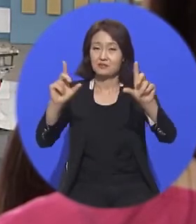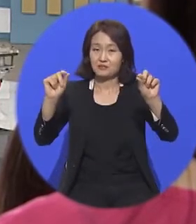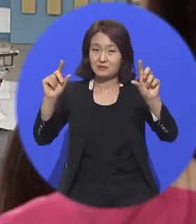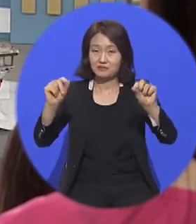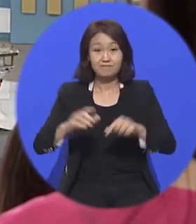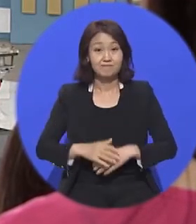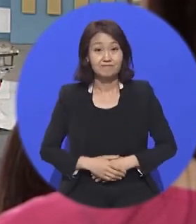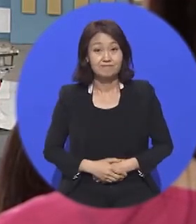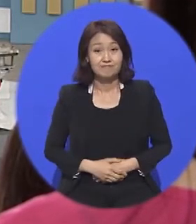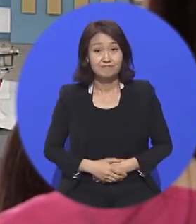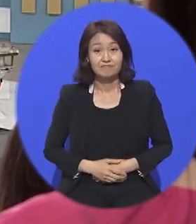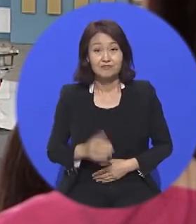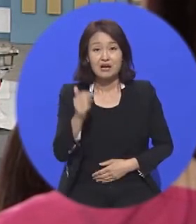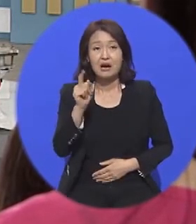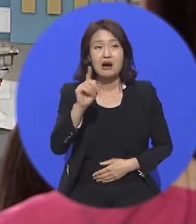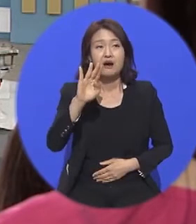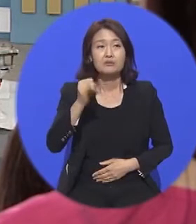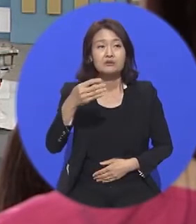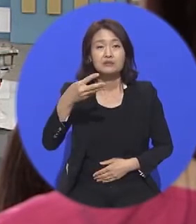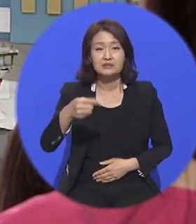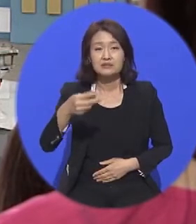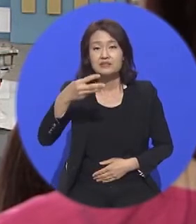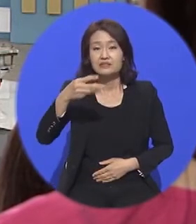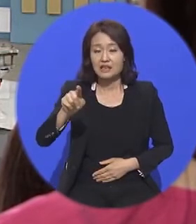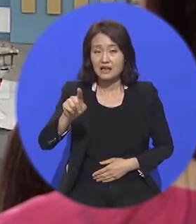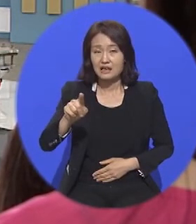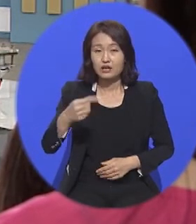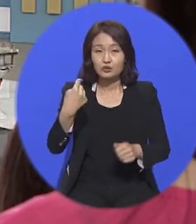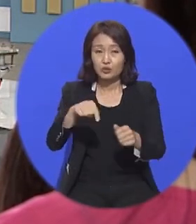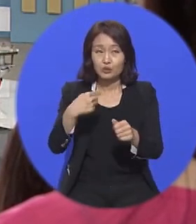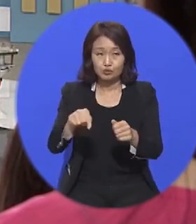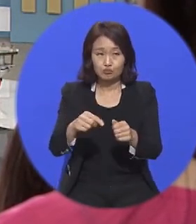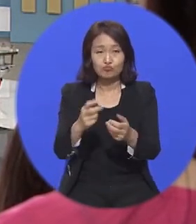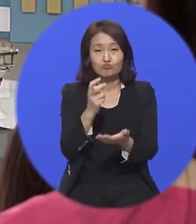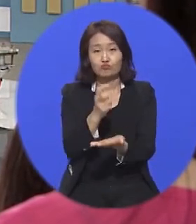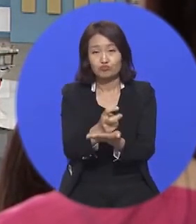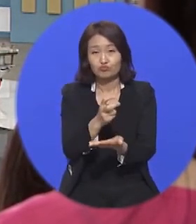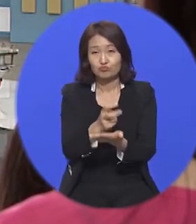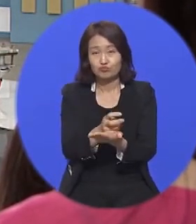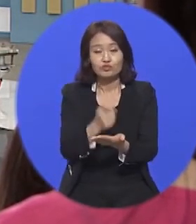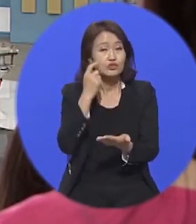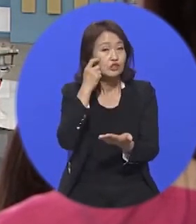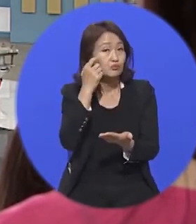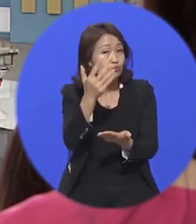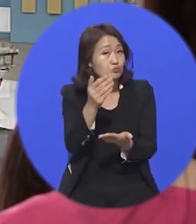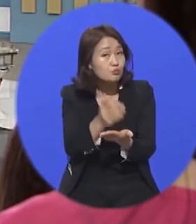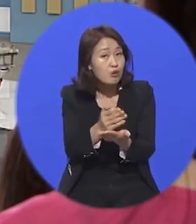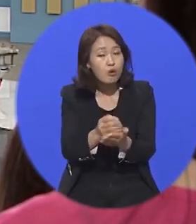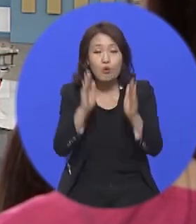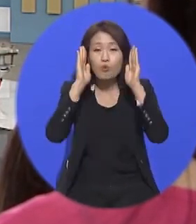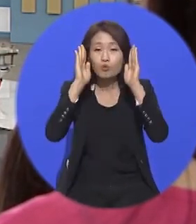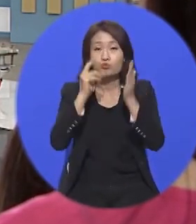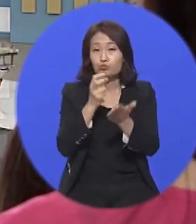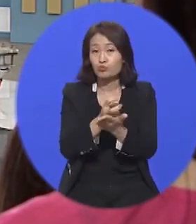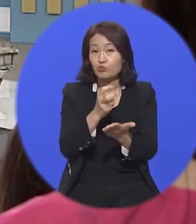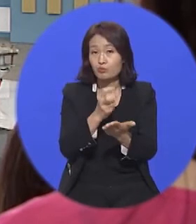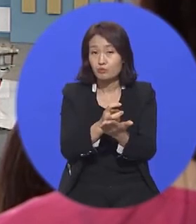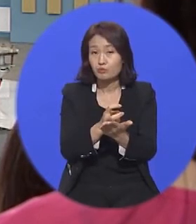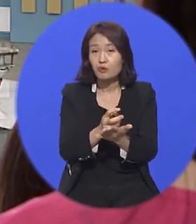네. 하브르타 교육법. 하브르타 네, 질문법, 공부법이